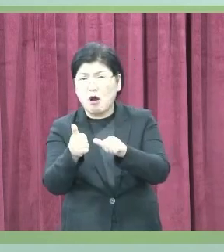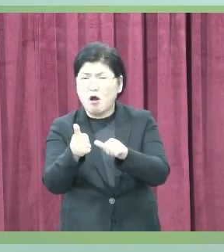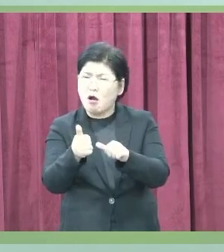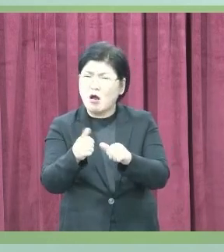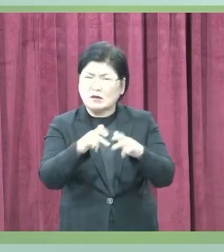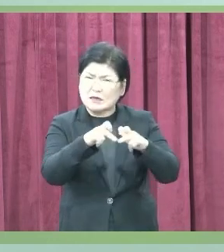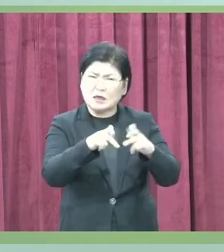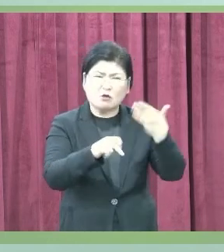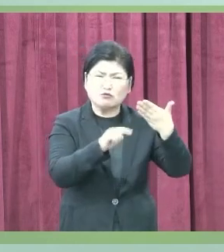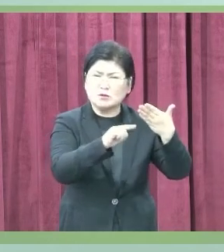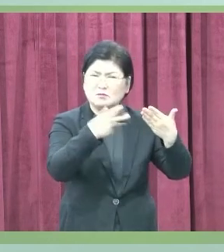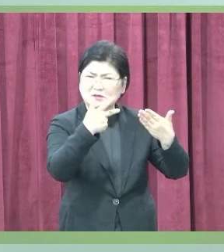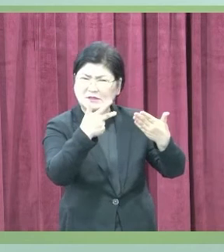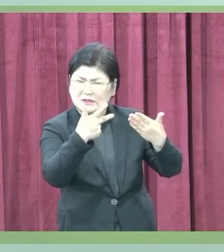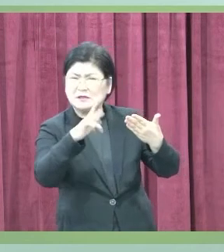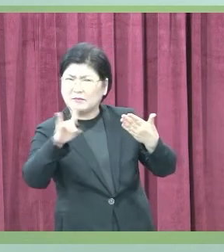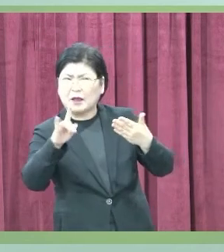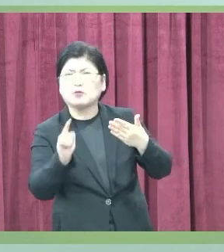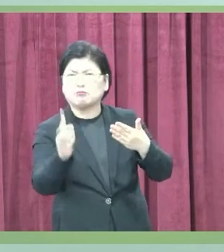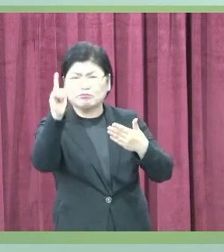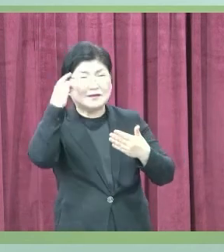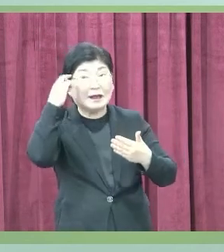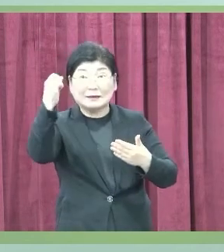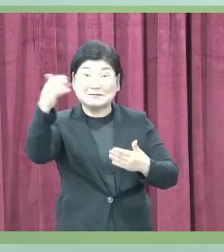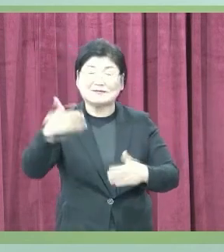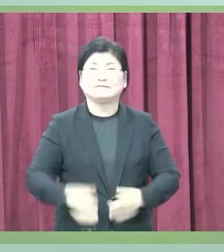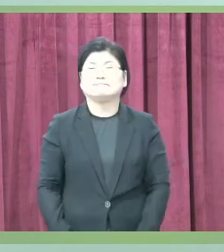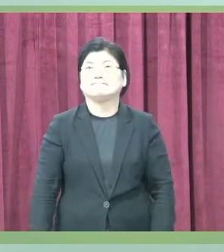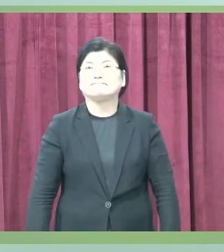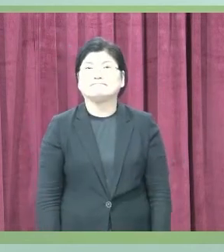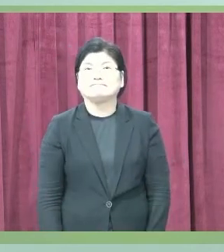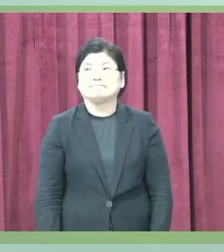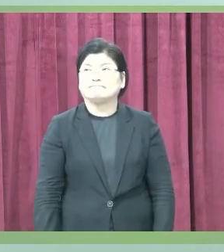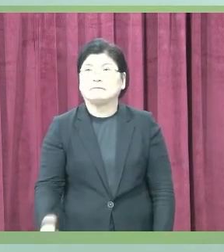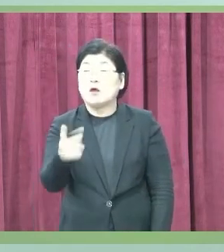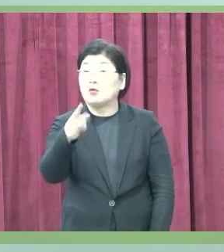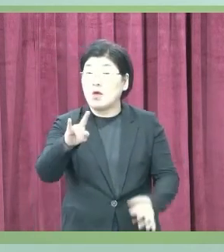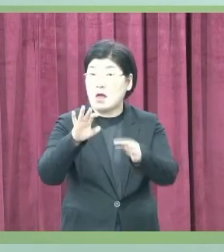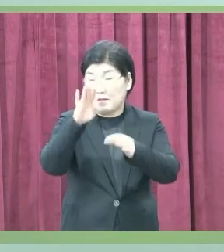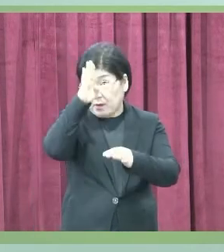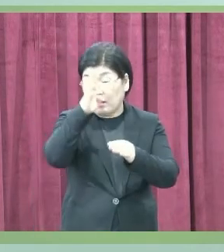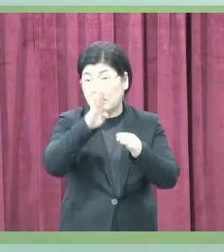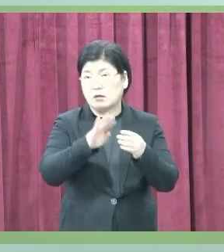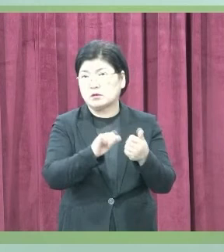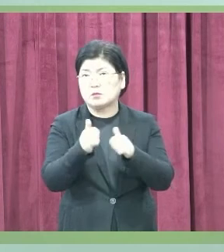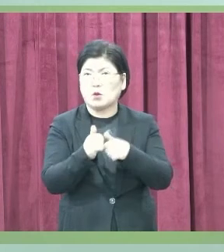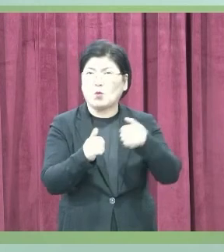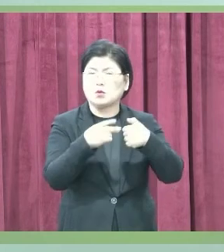장애인이 9.7배 높다. 이렇게 해석을 하시면 됩니다. 네. 그래서 뇌혈관 질환으로 인한 사망률이 50대의